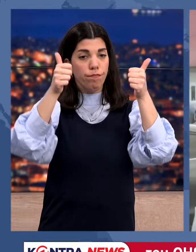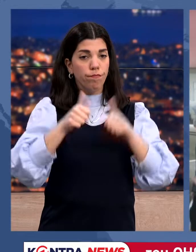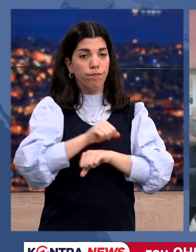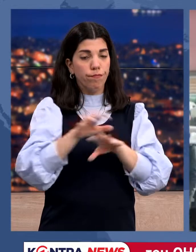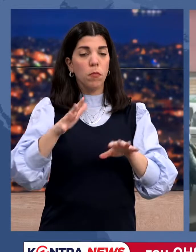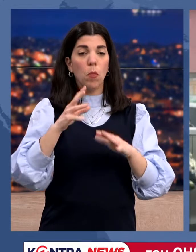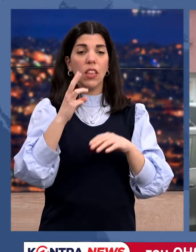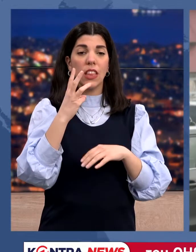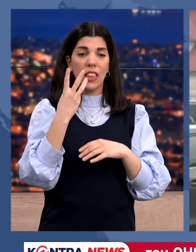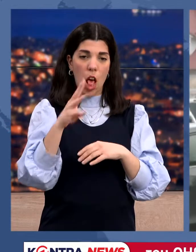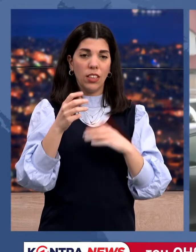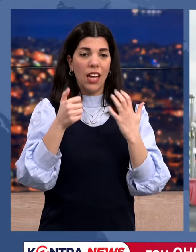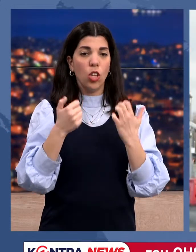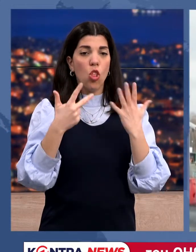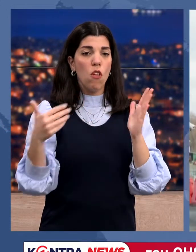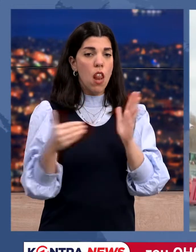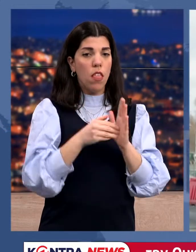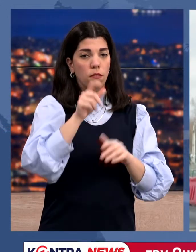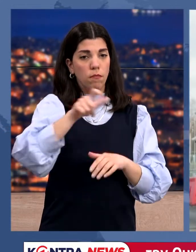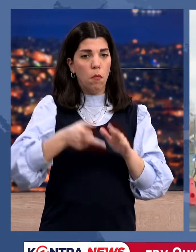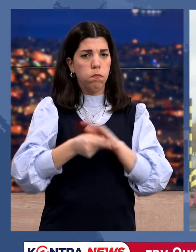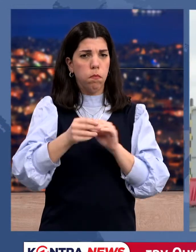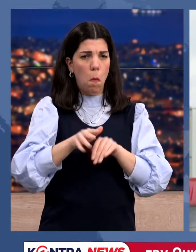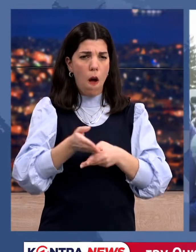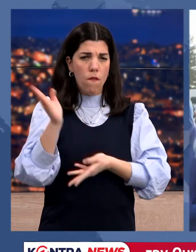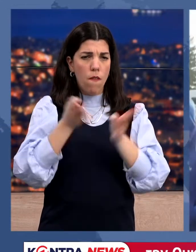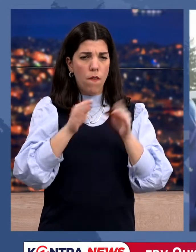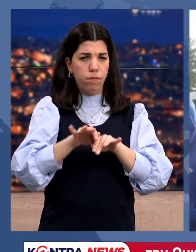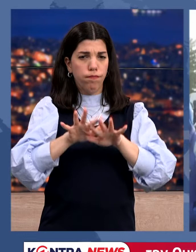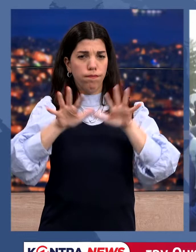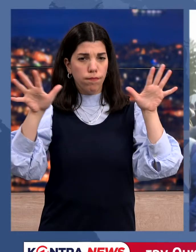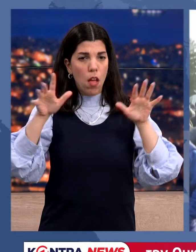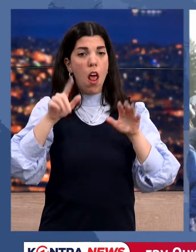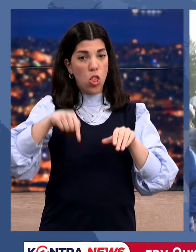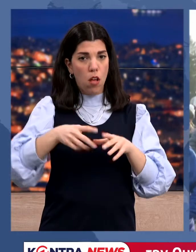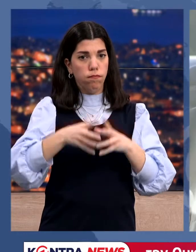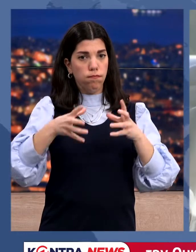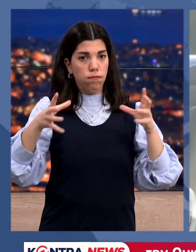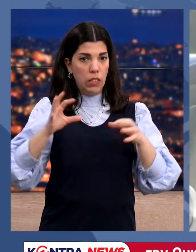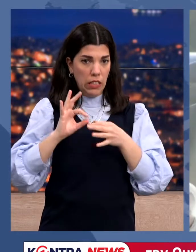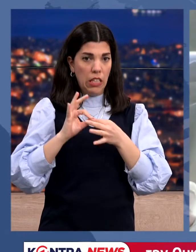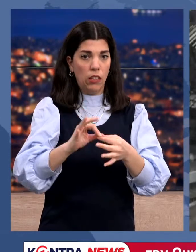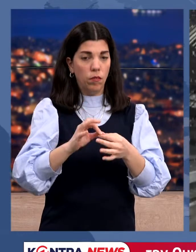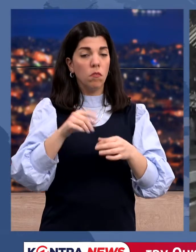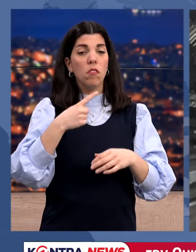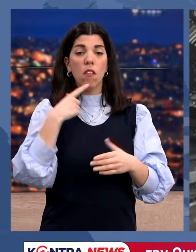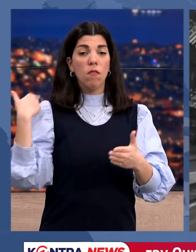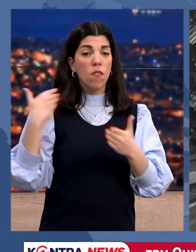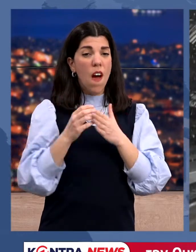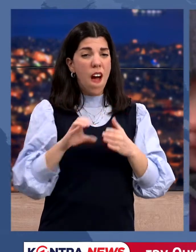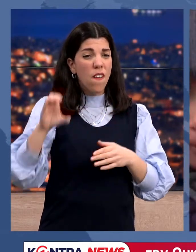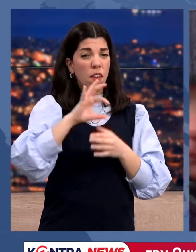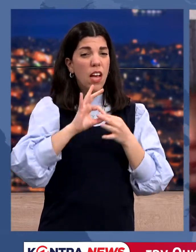368.000 άνθρωποι έχουν εγκαταλείψει την ουκρανία και ο αριθμός συνεχίζει να αυξάνεται ενώ για την μεγαλύτερη